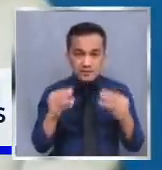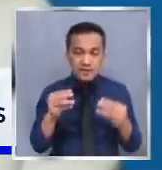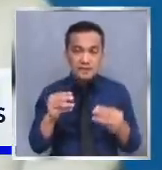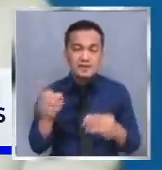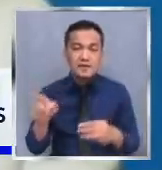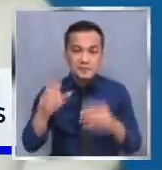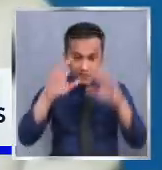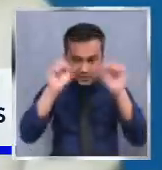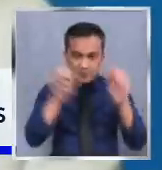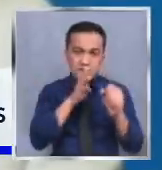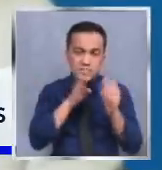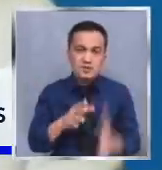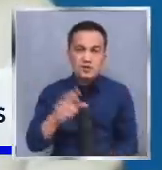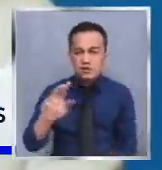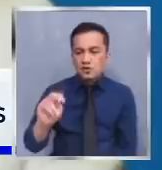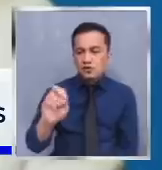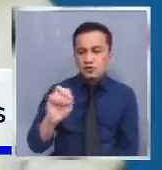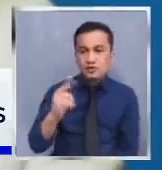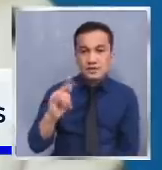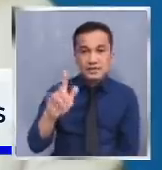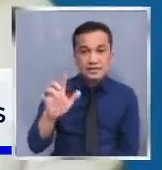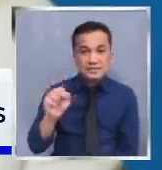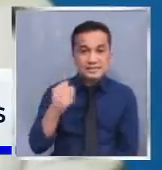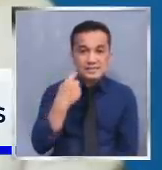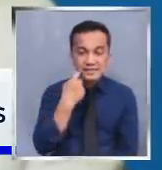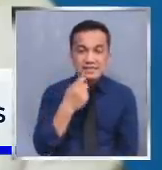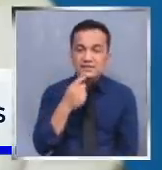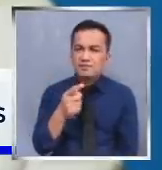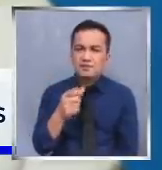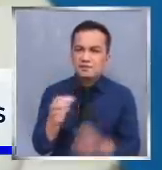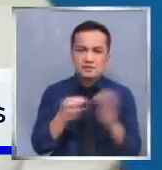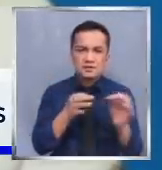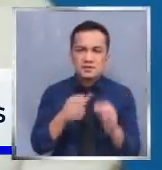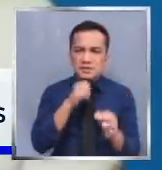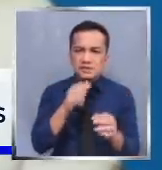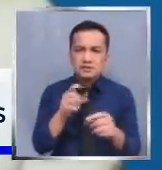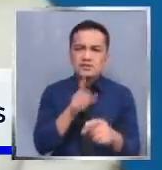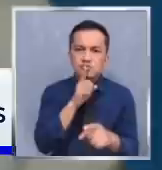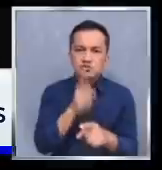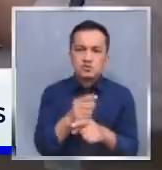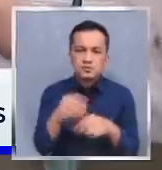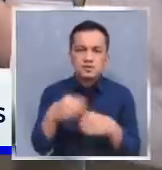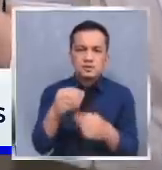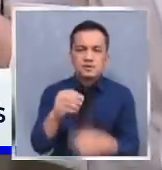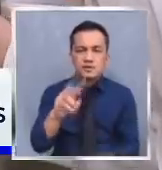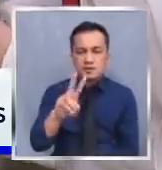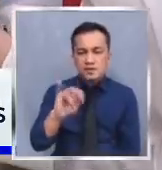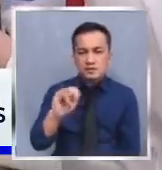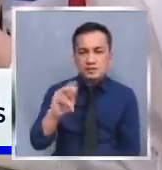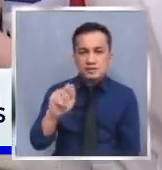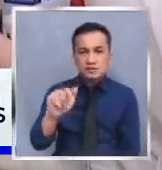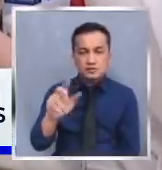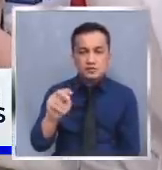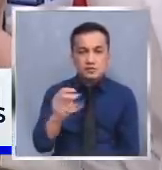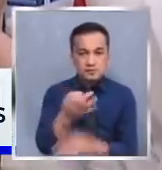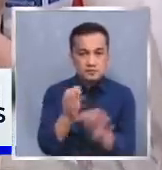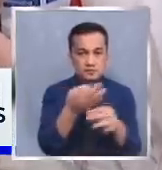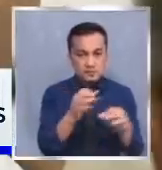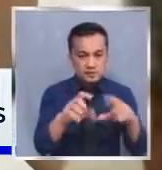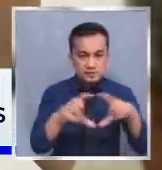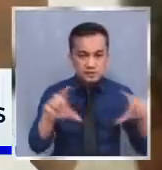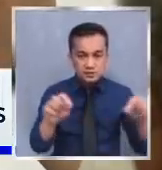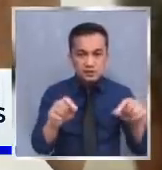Carlo Nograles kanina, nilinaw niyang hindi totoong may mga ini-issue na vaccination exemption cards. Ang patuloy pa rin isinusulo ng